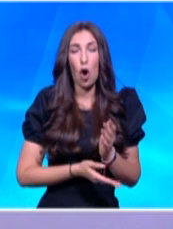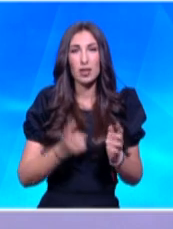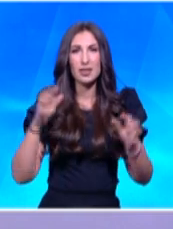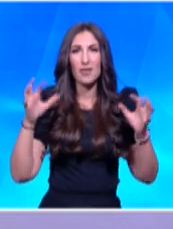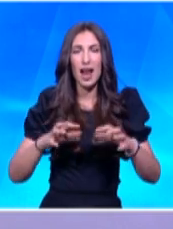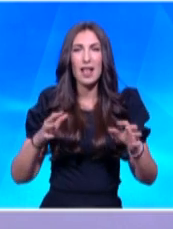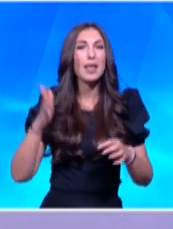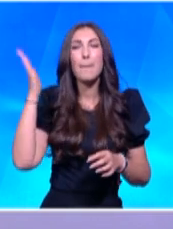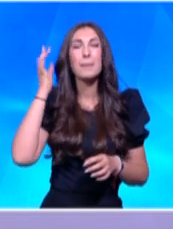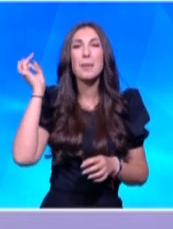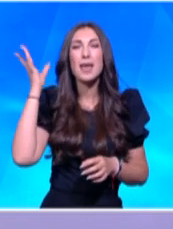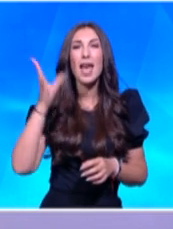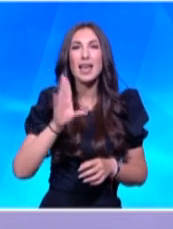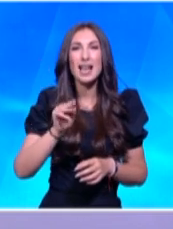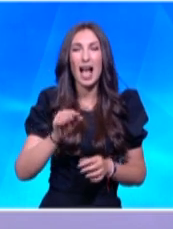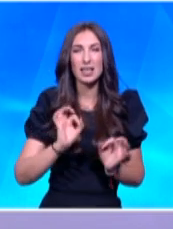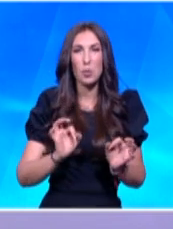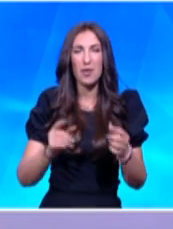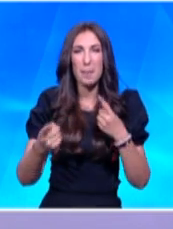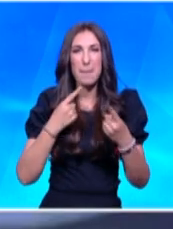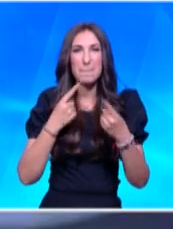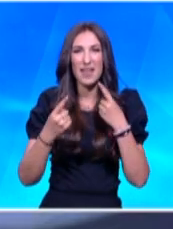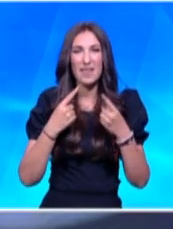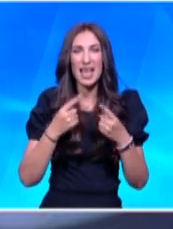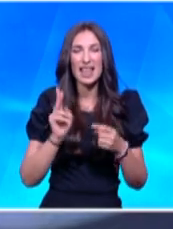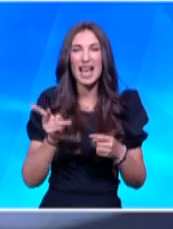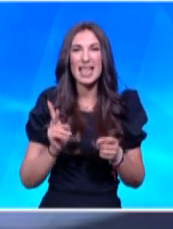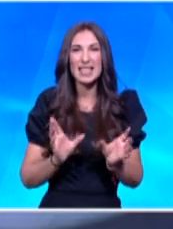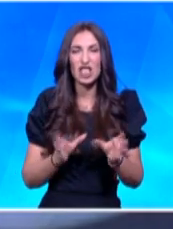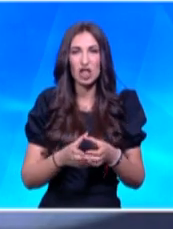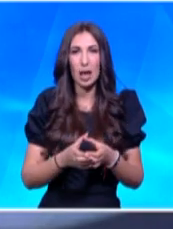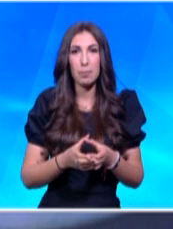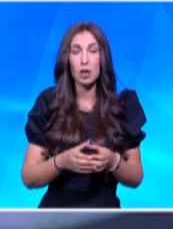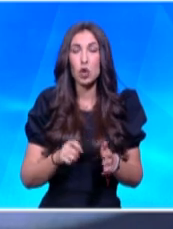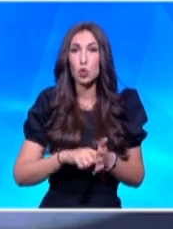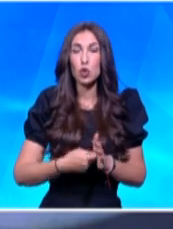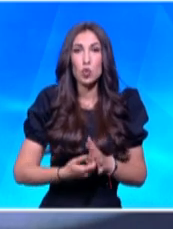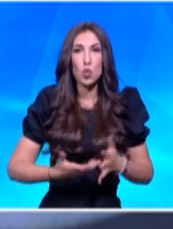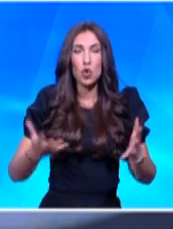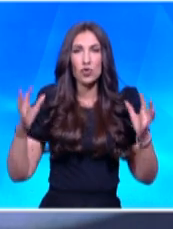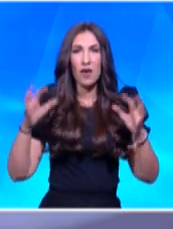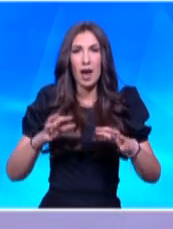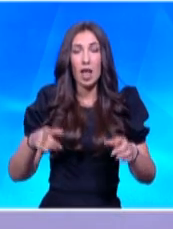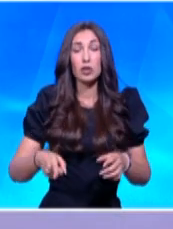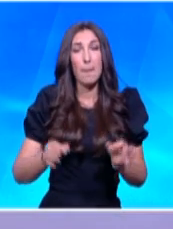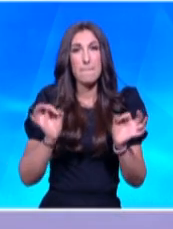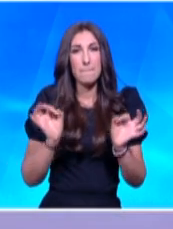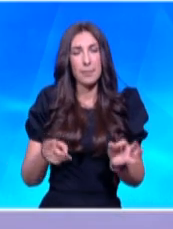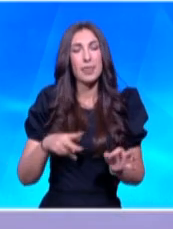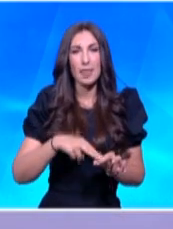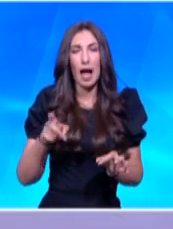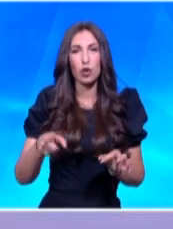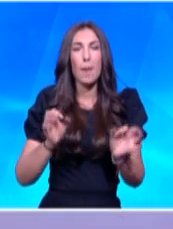Премиера каза по време на брифинга на кризисния щаб изключителни количества валежи. Абсолютно е прав и аз мога да